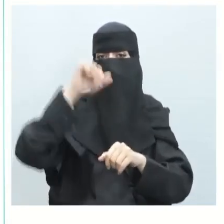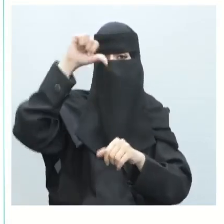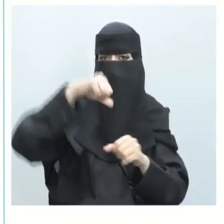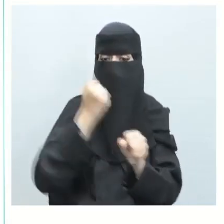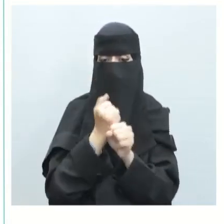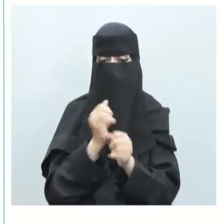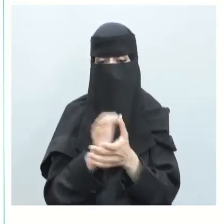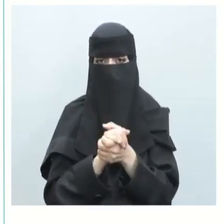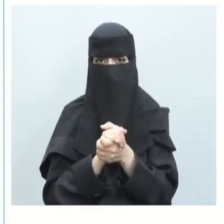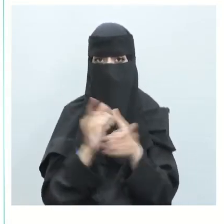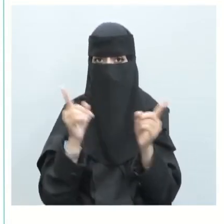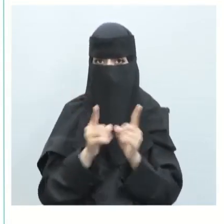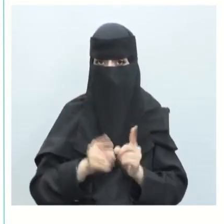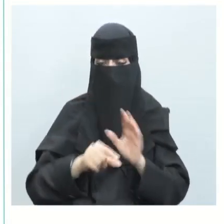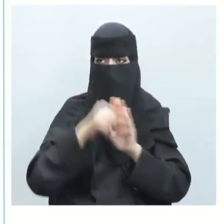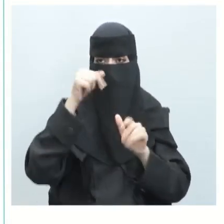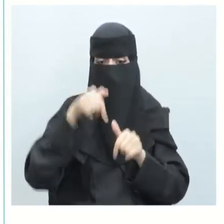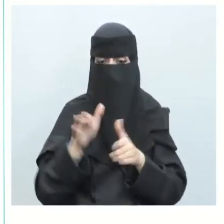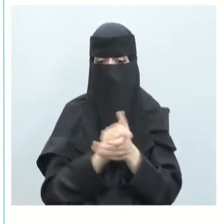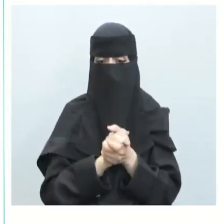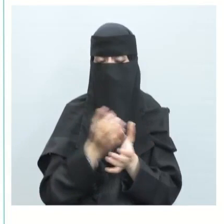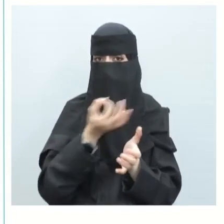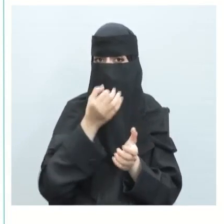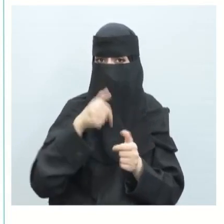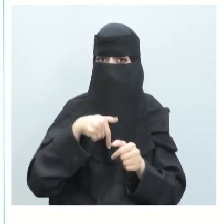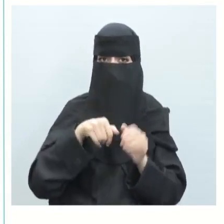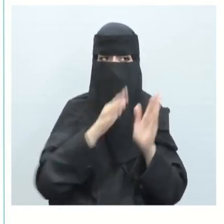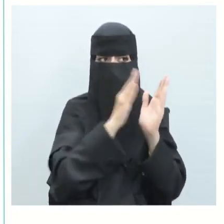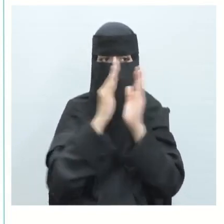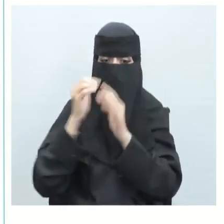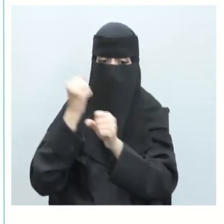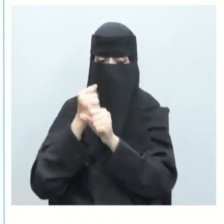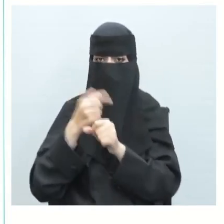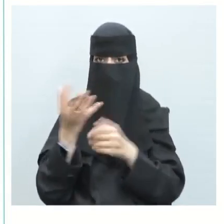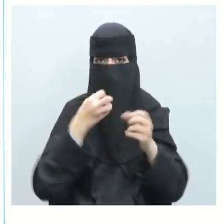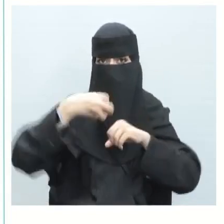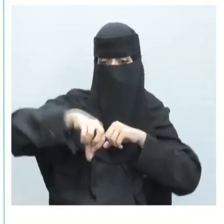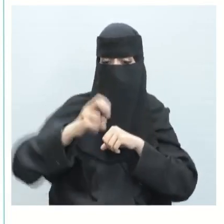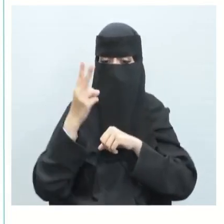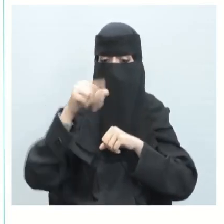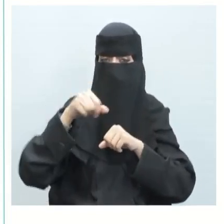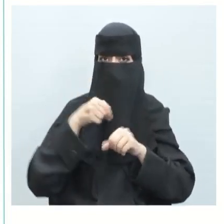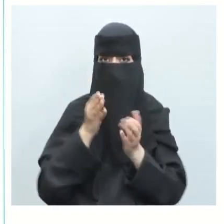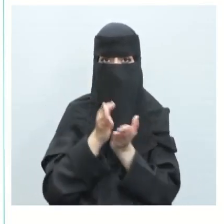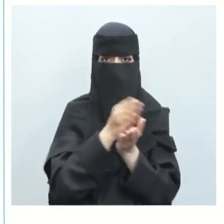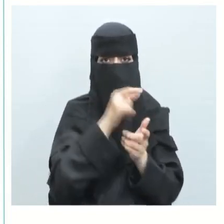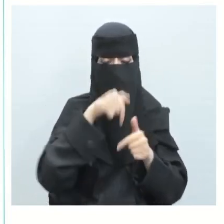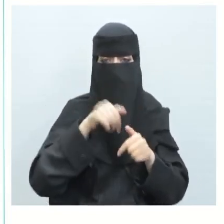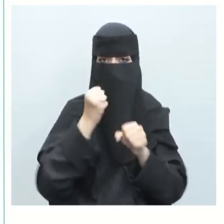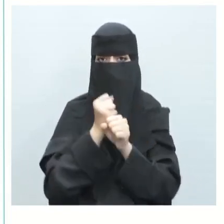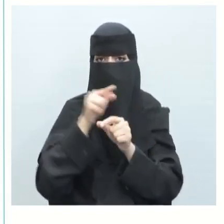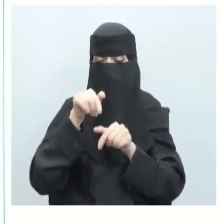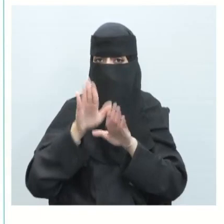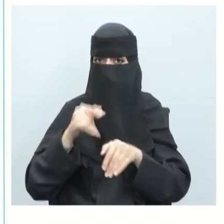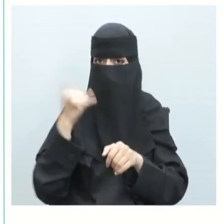انتاجيته اذا ملخص حديثنا اليوم تحدثنا عن تنظيم العمل وتناولنا الجزء الثاني وهو المرافق وظروف العمل